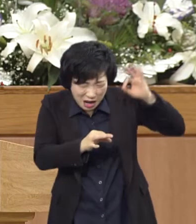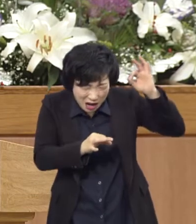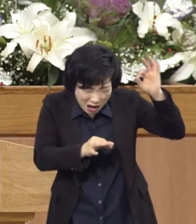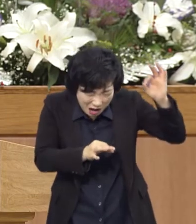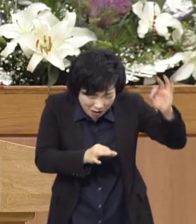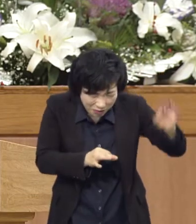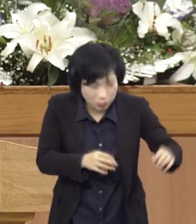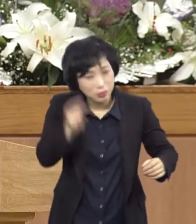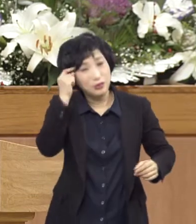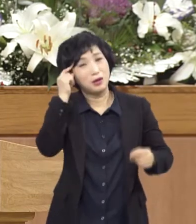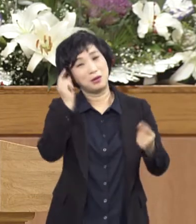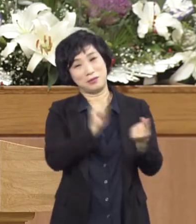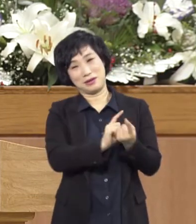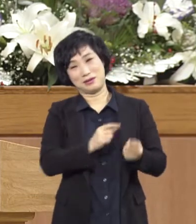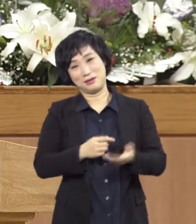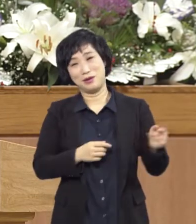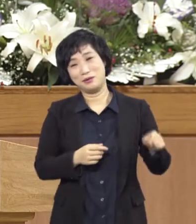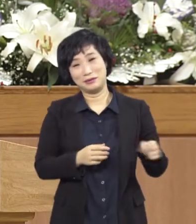새도록